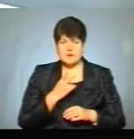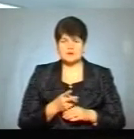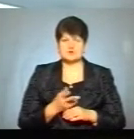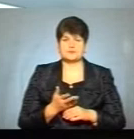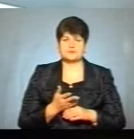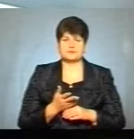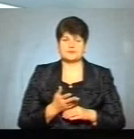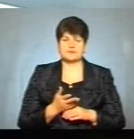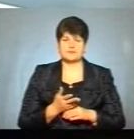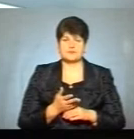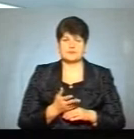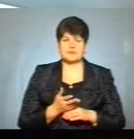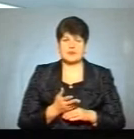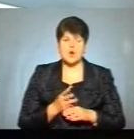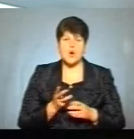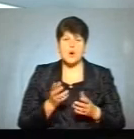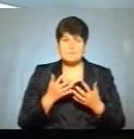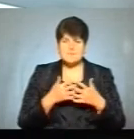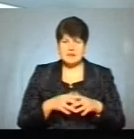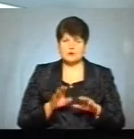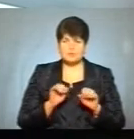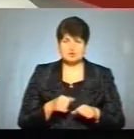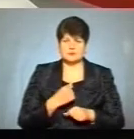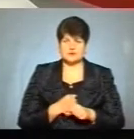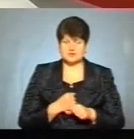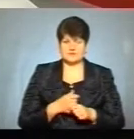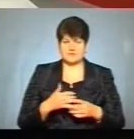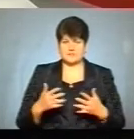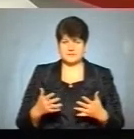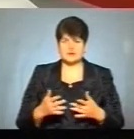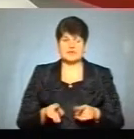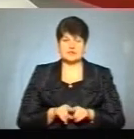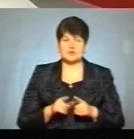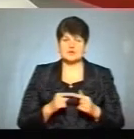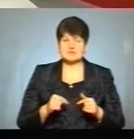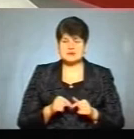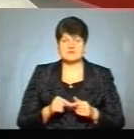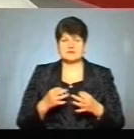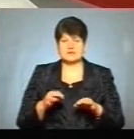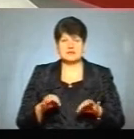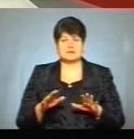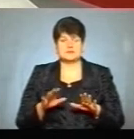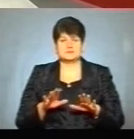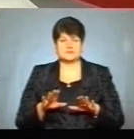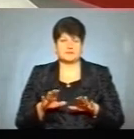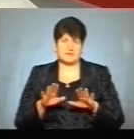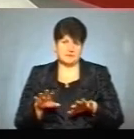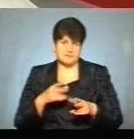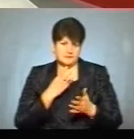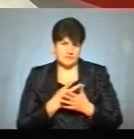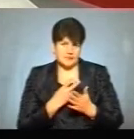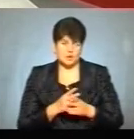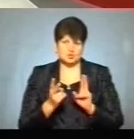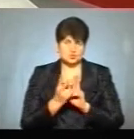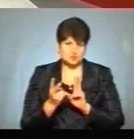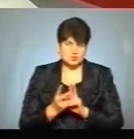побачив там те обладнання, на якому можеш працювати і так далі. Крім того, ми організовуємо ярмарки вакансії, зустрічі. Ну, якщо це роботодавець,